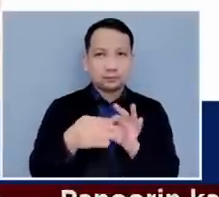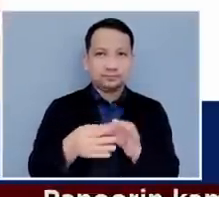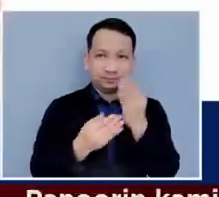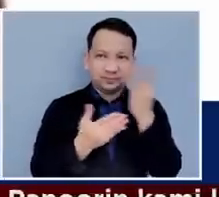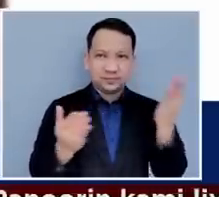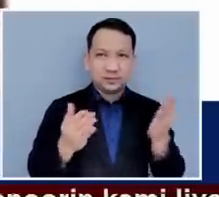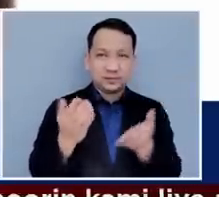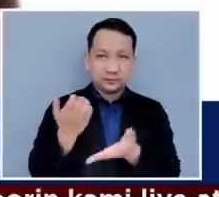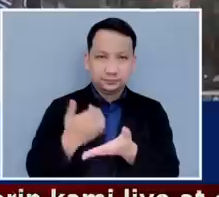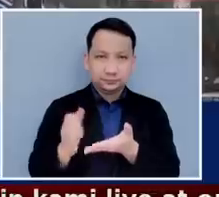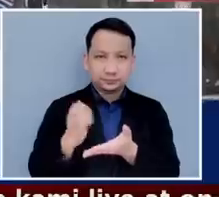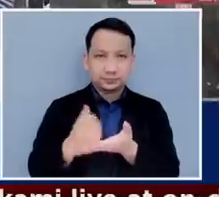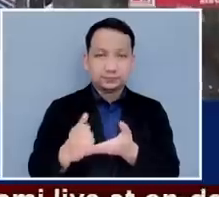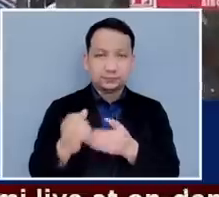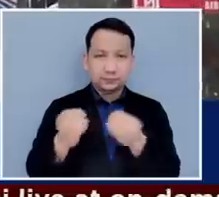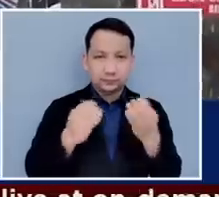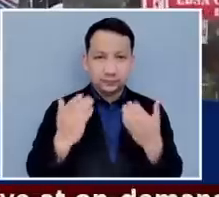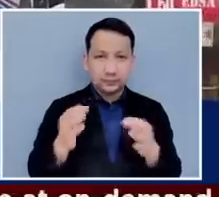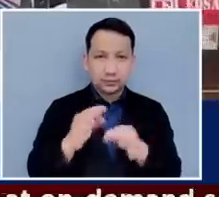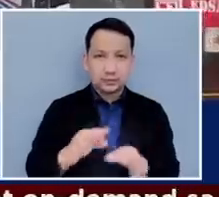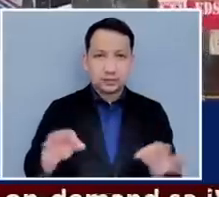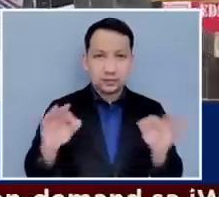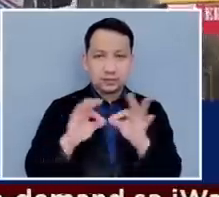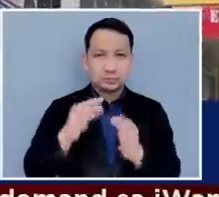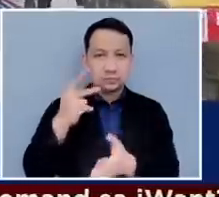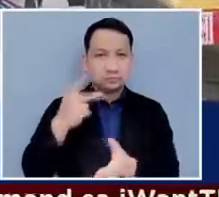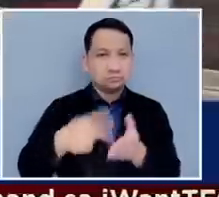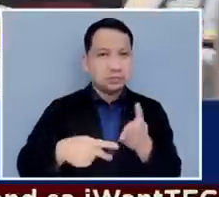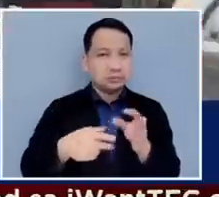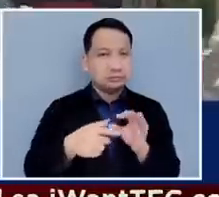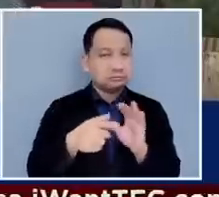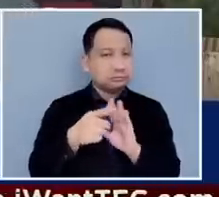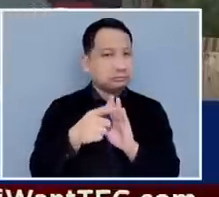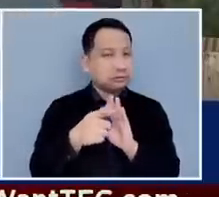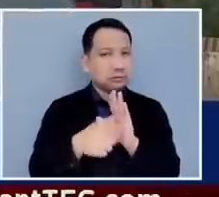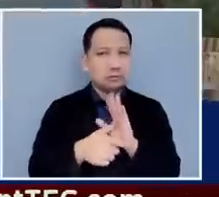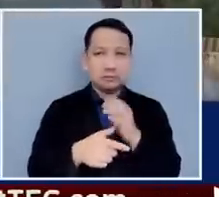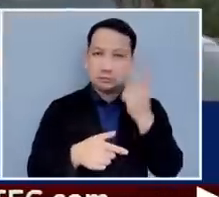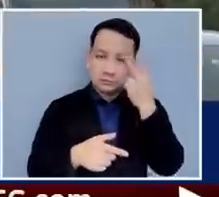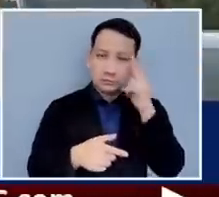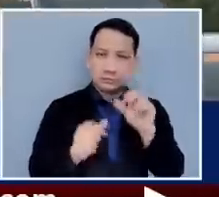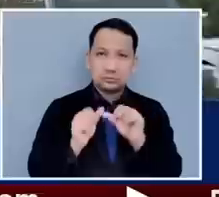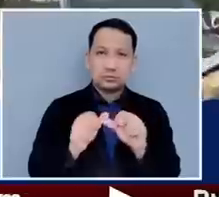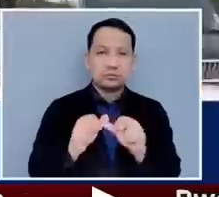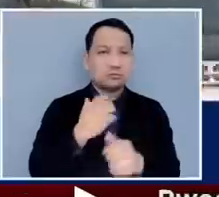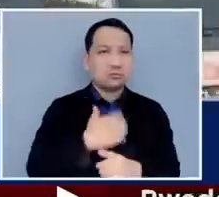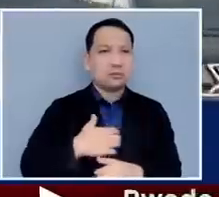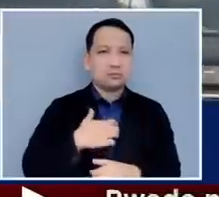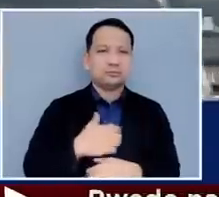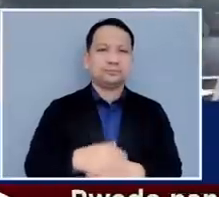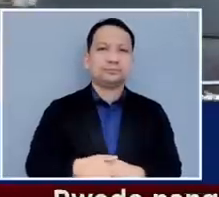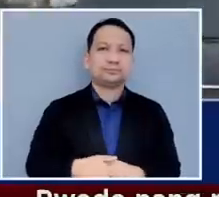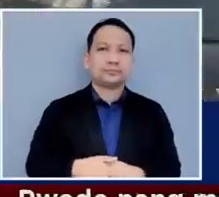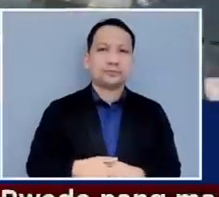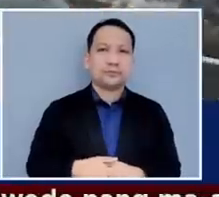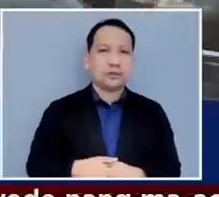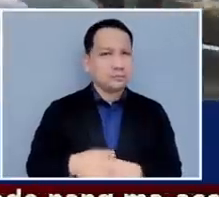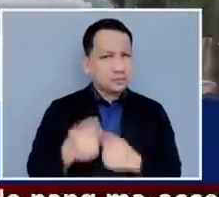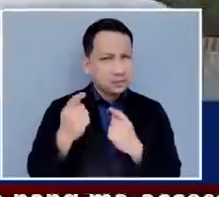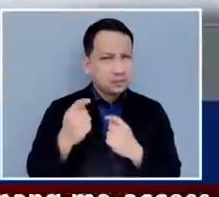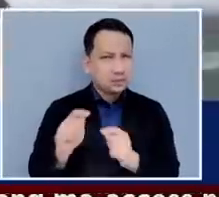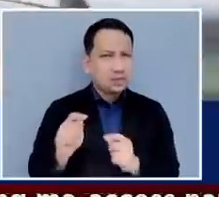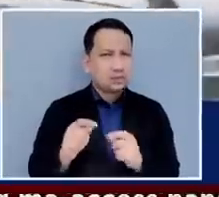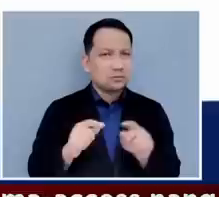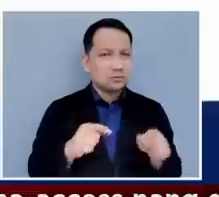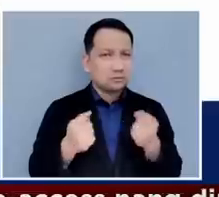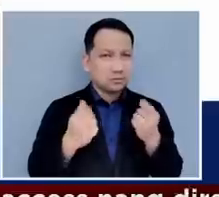gastos sa operasyon dahil sa price cap, hindi sila magdadalawang isip na umapila. Itatry po muna namin mga